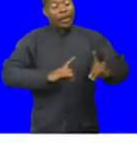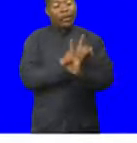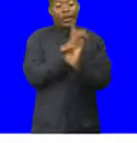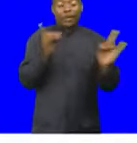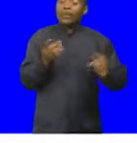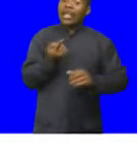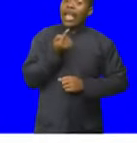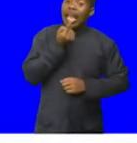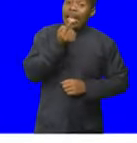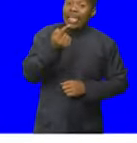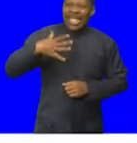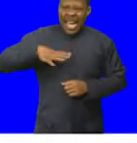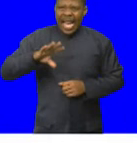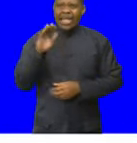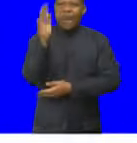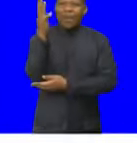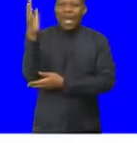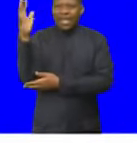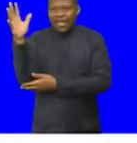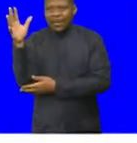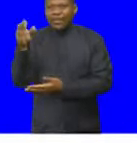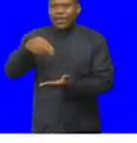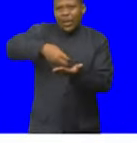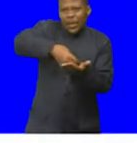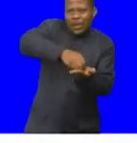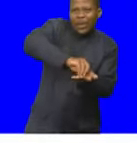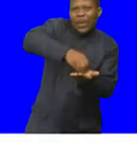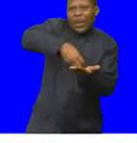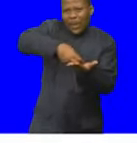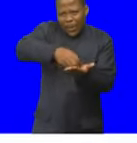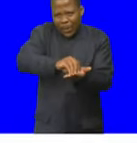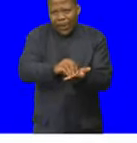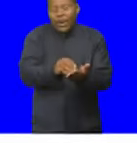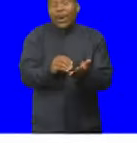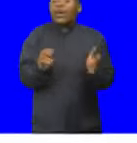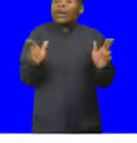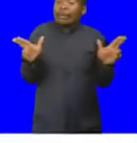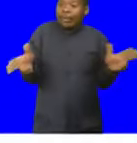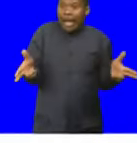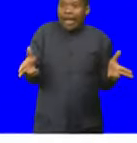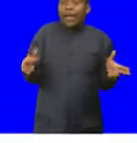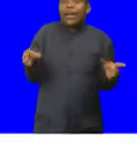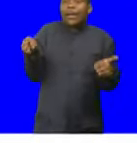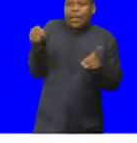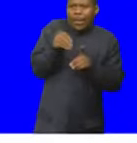bathola lembuzilwane lebanga lesifo emahlathini nabavuna insangu.